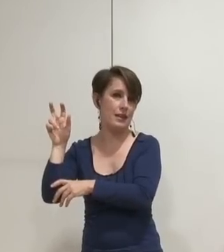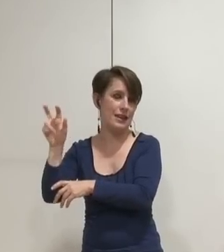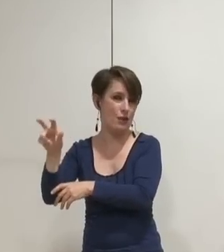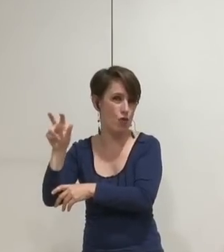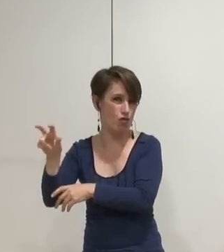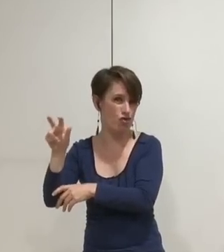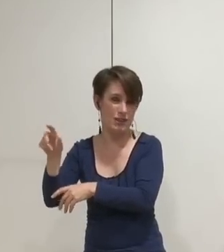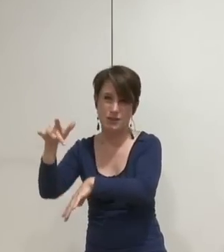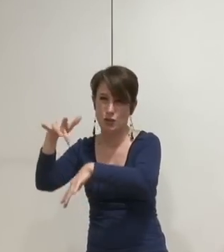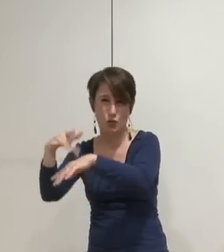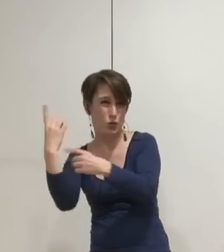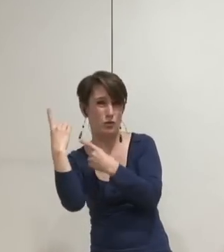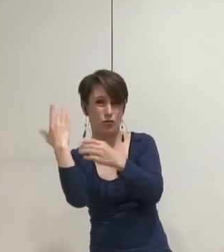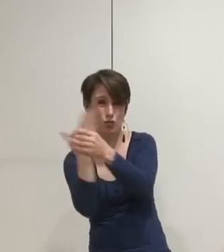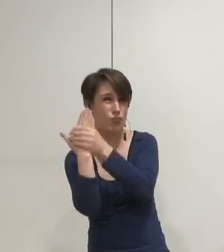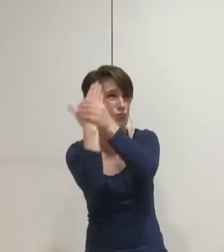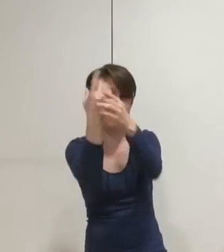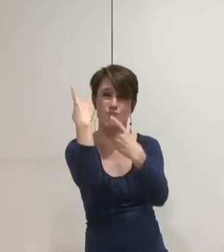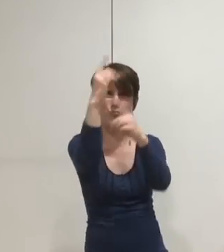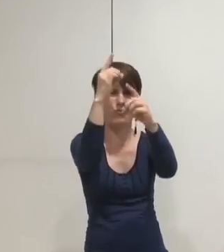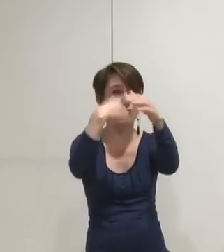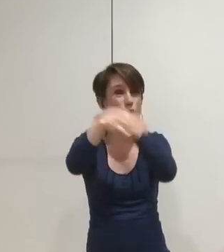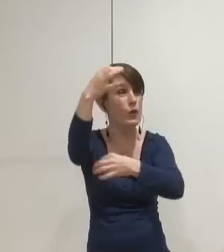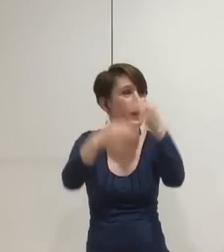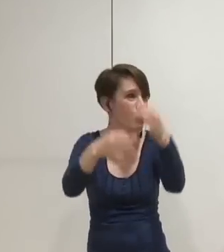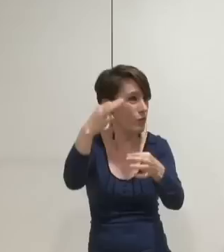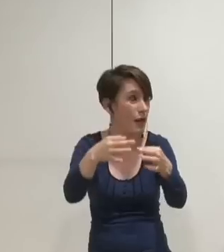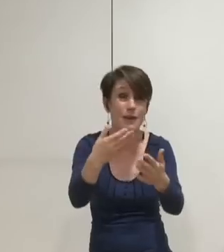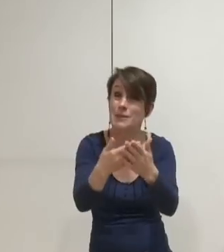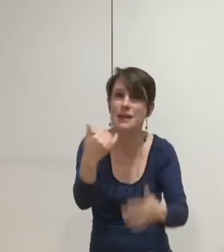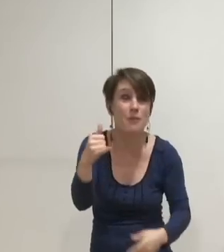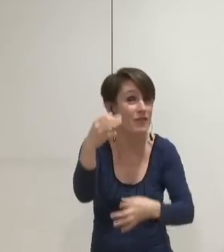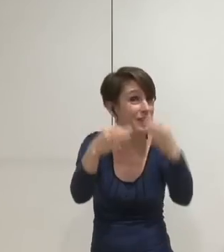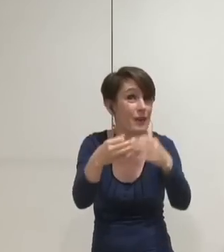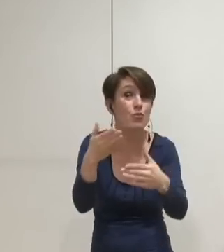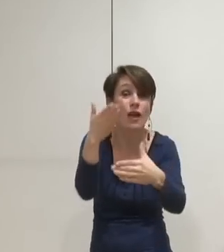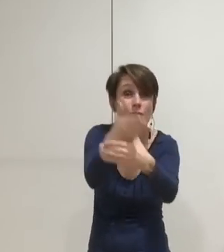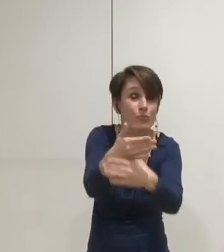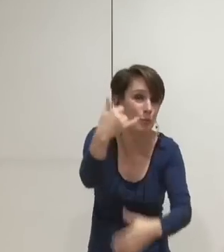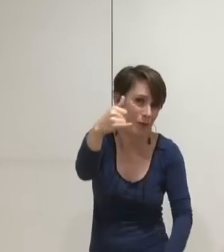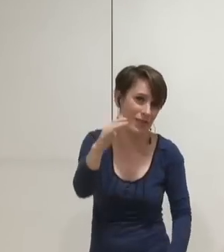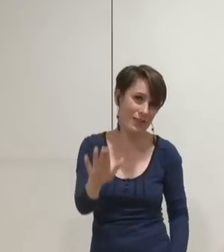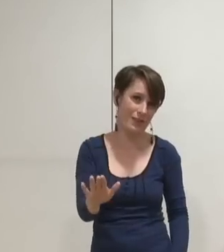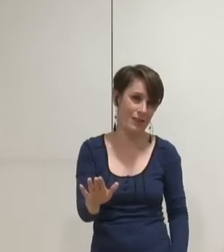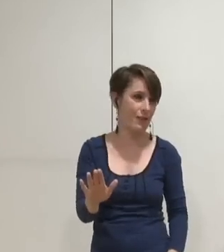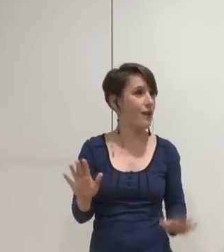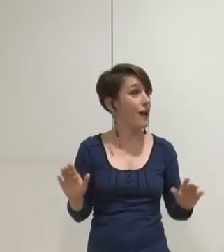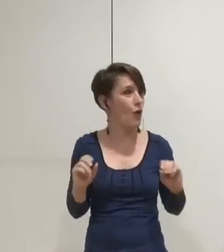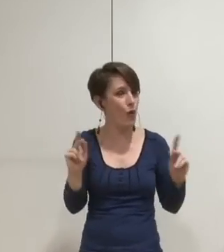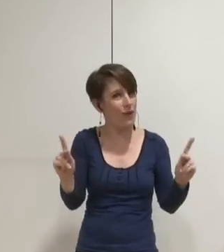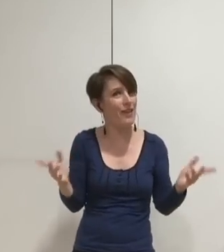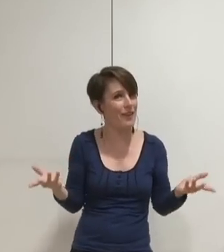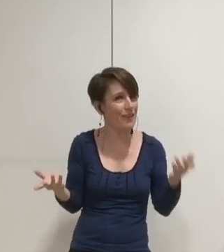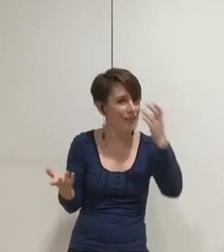du groupe écologique et solidarité hein et ce de recours n'est pas encore jugé ok il faut aussi mettre dans